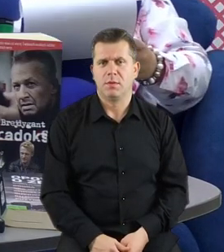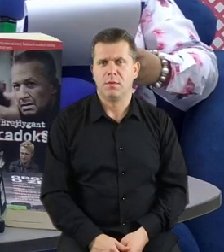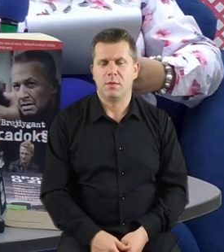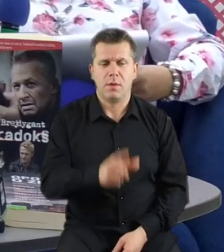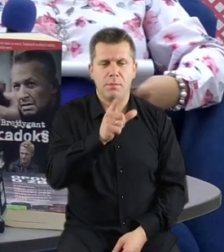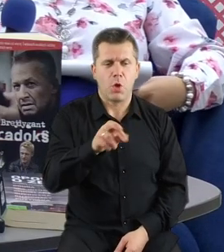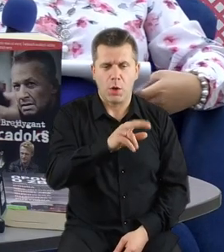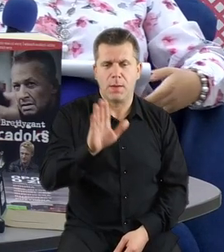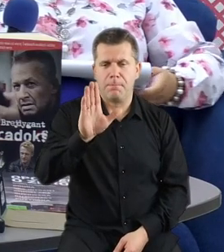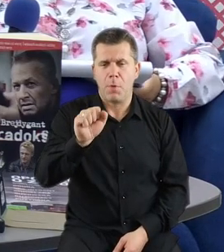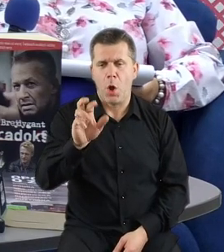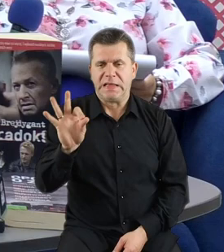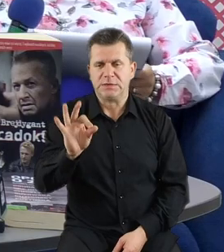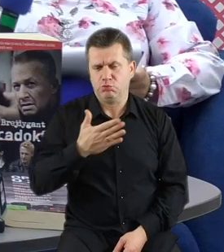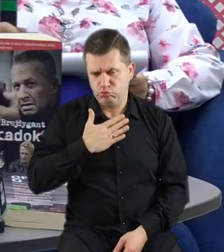lubię Piotra i Borysa.